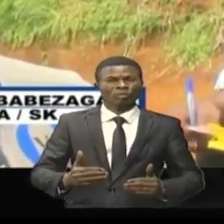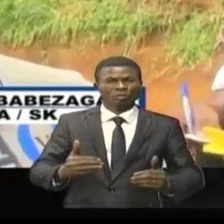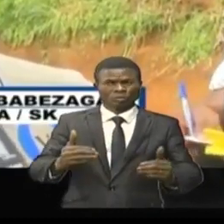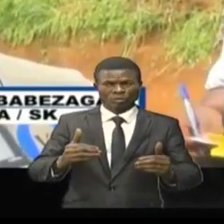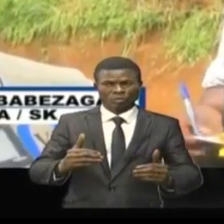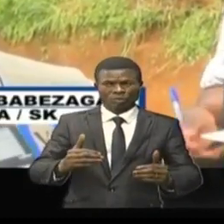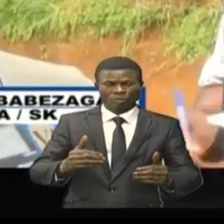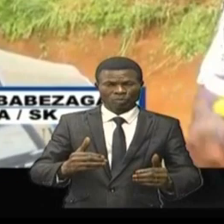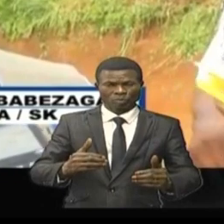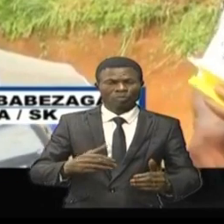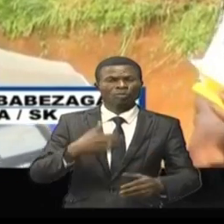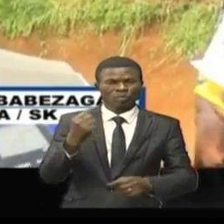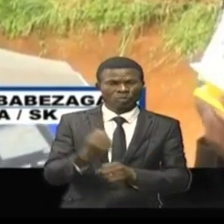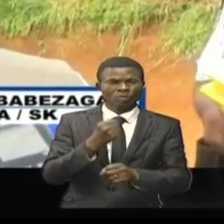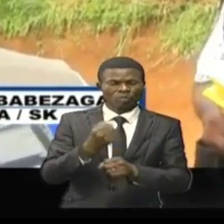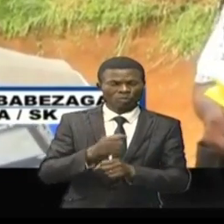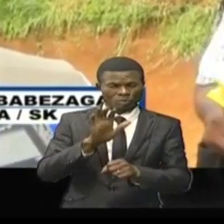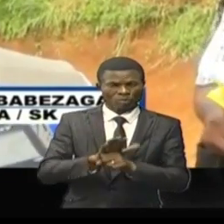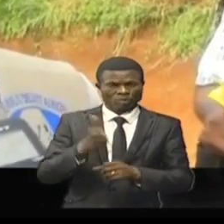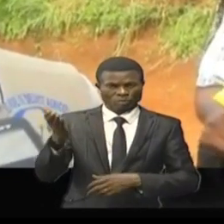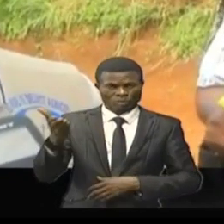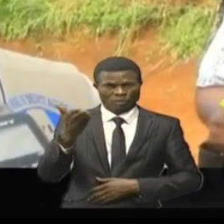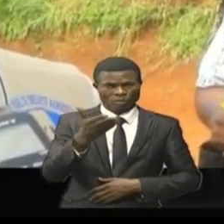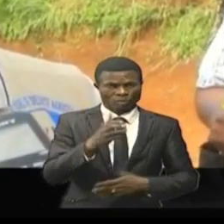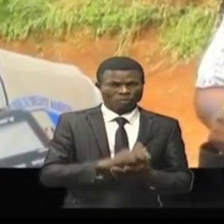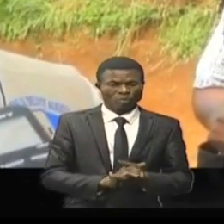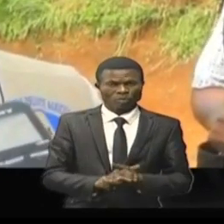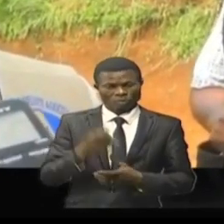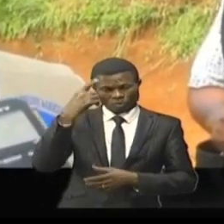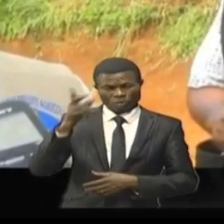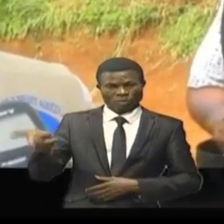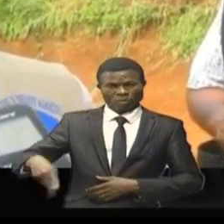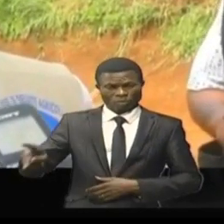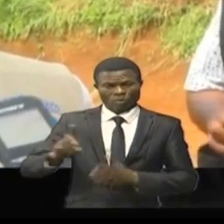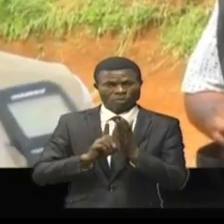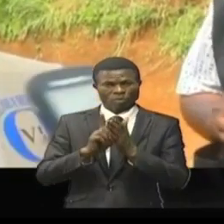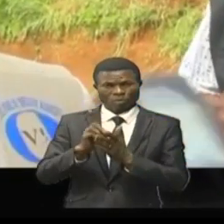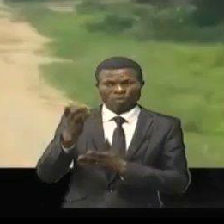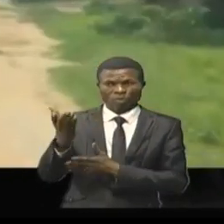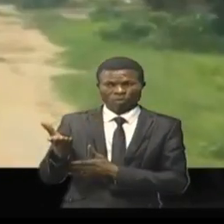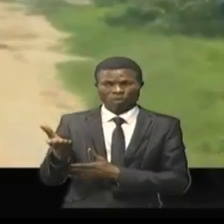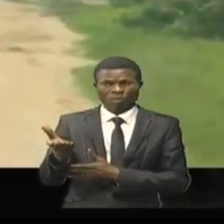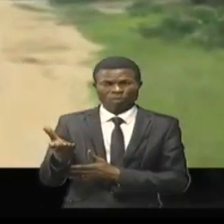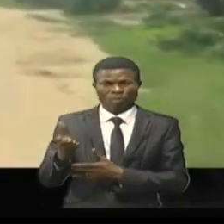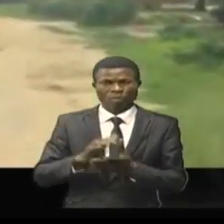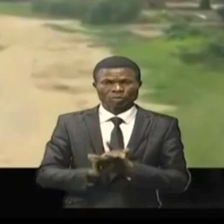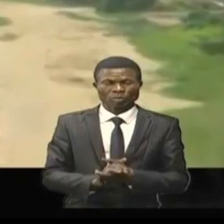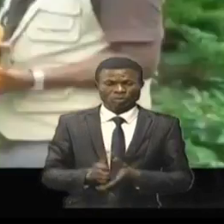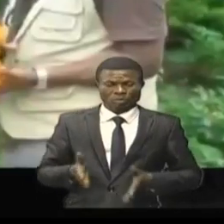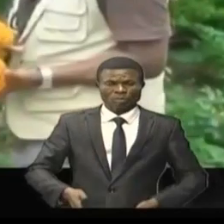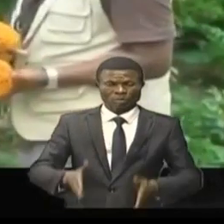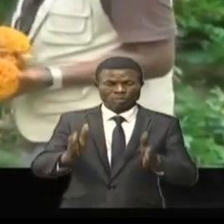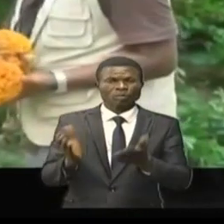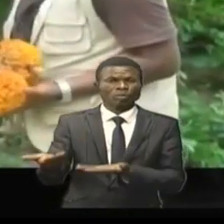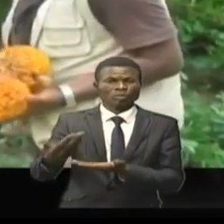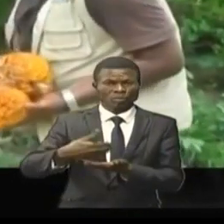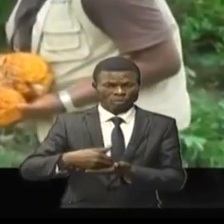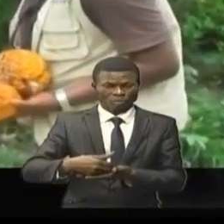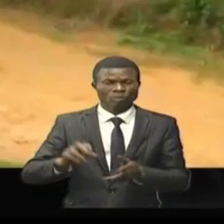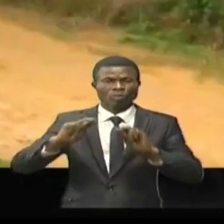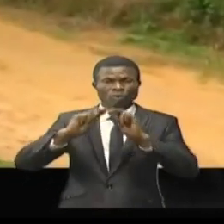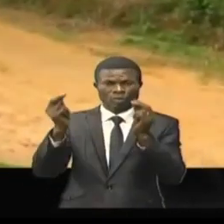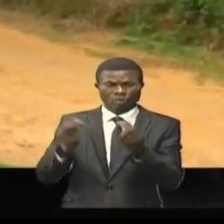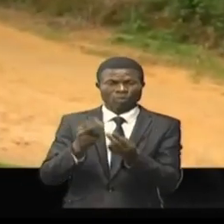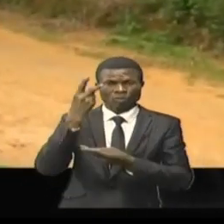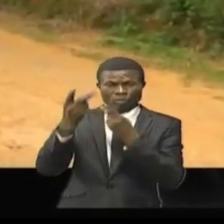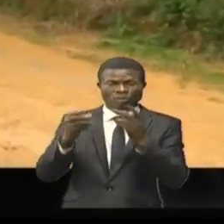faire leurs activités pour que la province puisse avancer. Sur les chemins de retour, cette délégation a